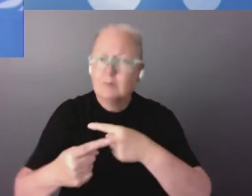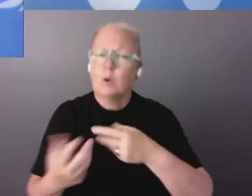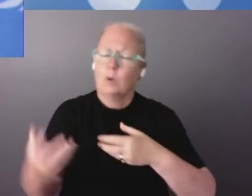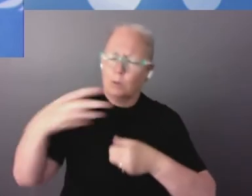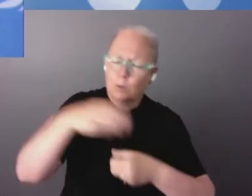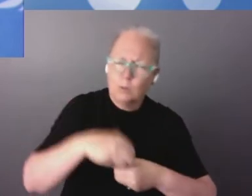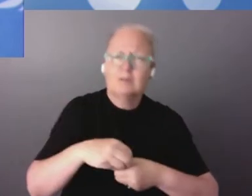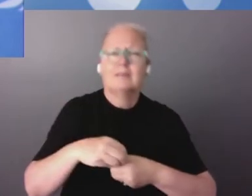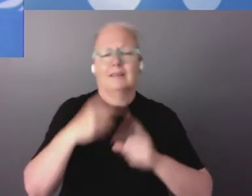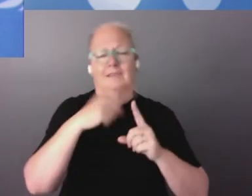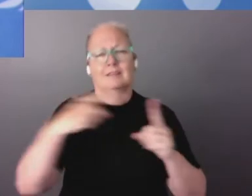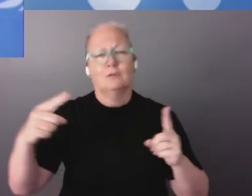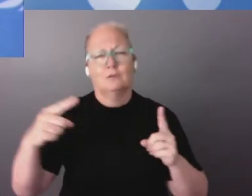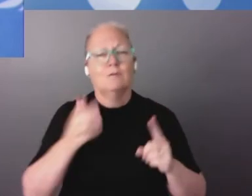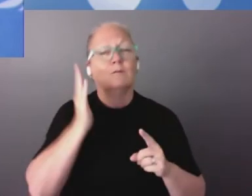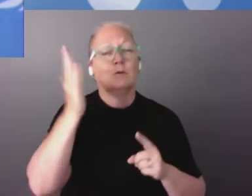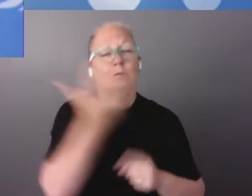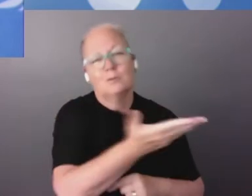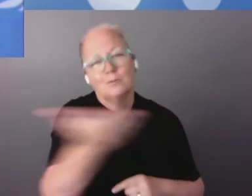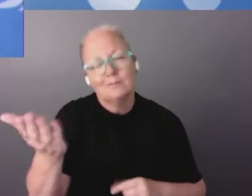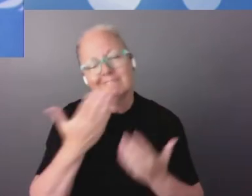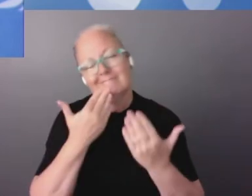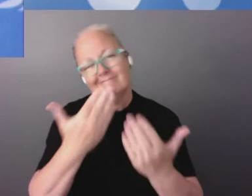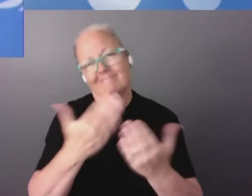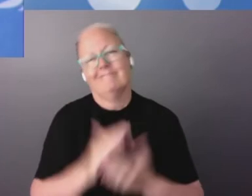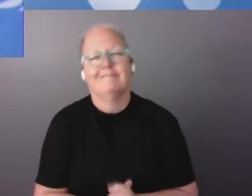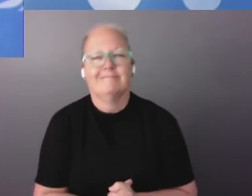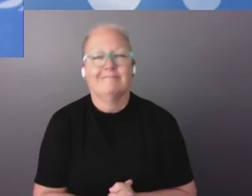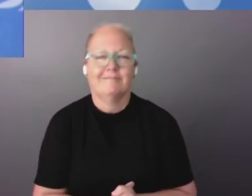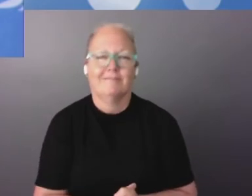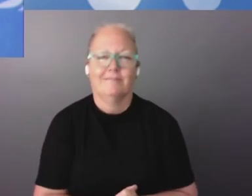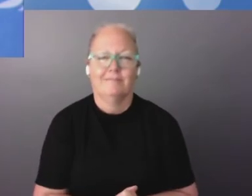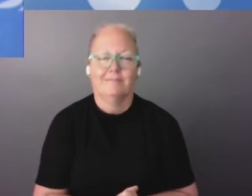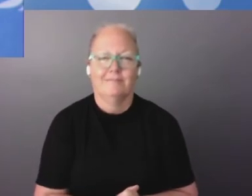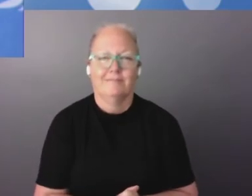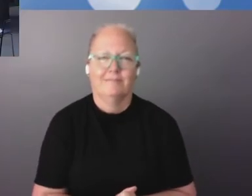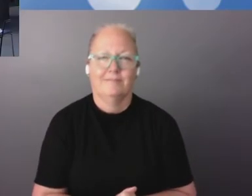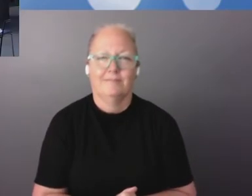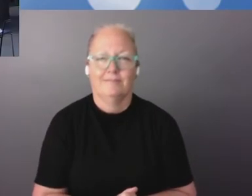منظماتنا. أتمنى لكم مباحثات مثمرة ومفيدة أثناء IGF 21،